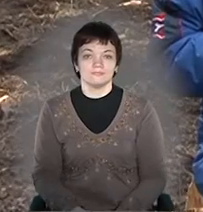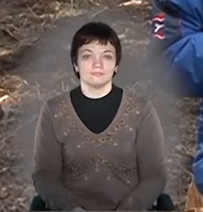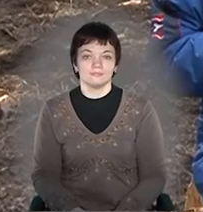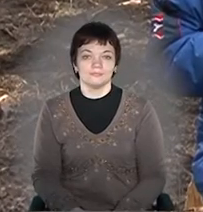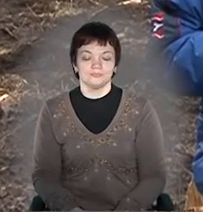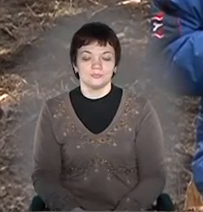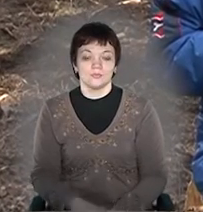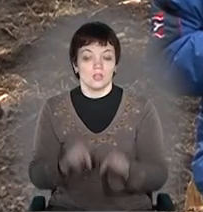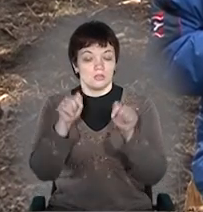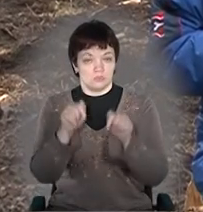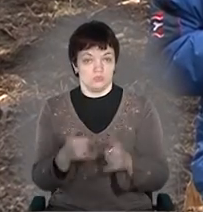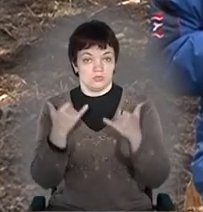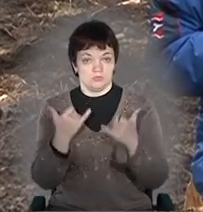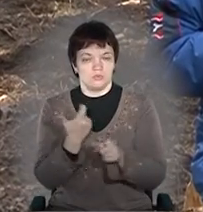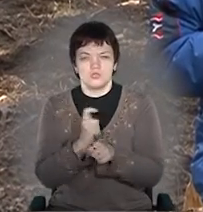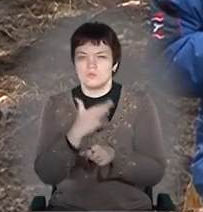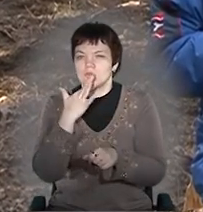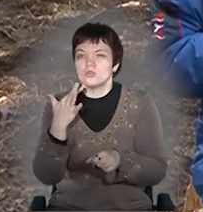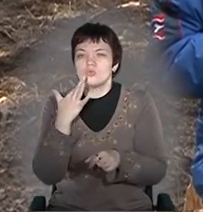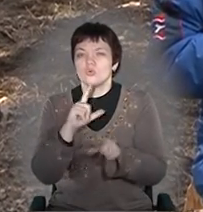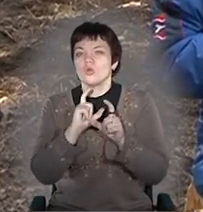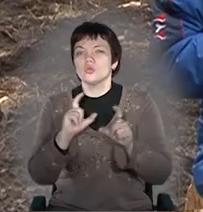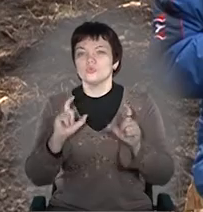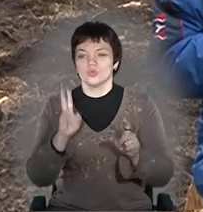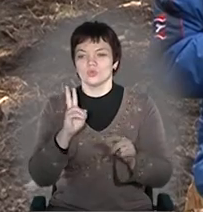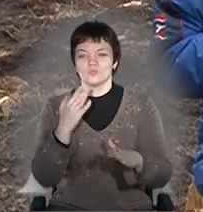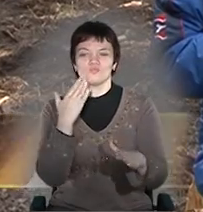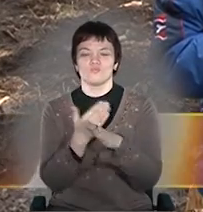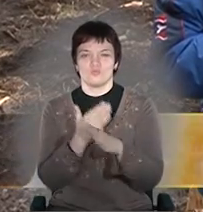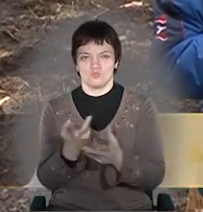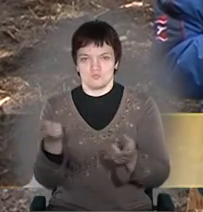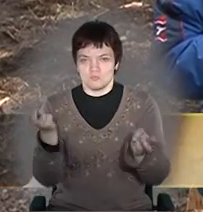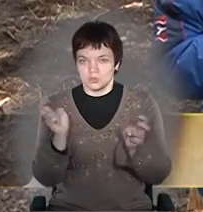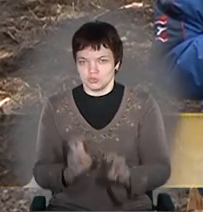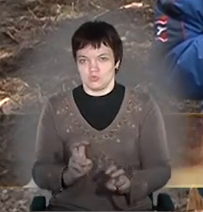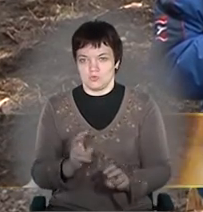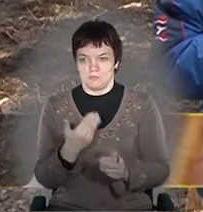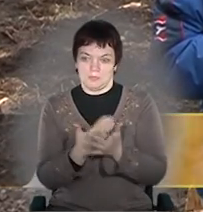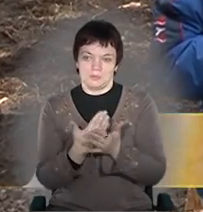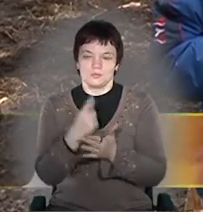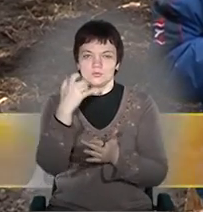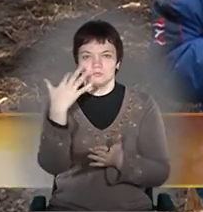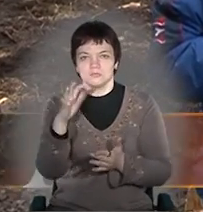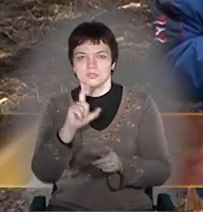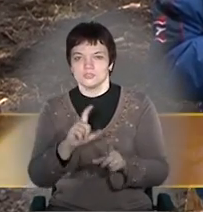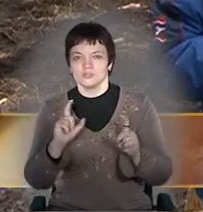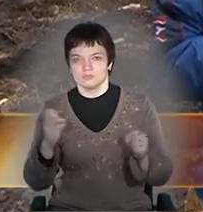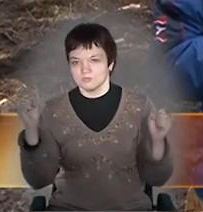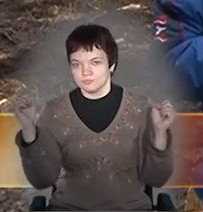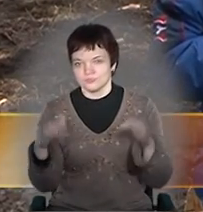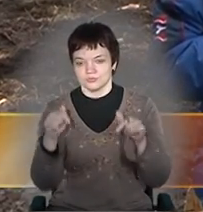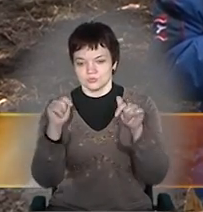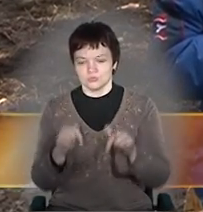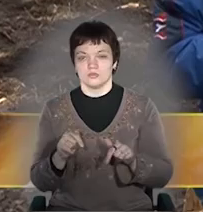Сегодня здесь очень много людей, просто которые пришли нам помочь. Здесь работает почти 150 человек на